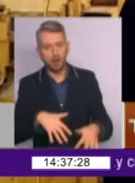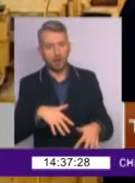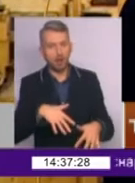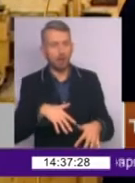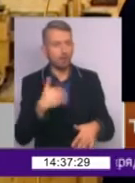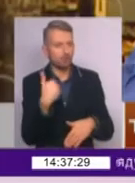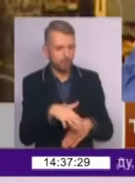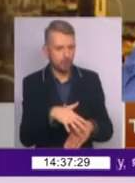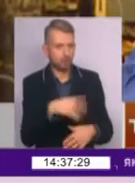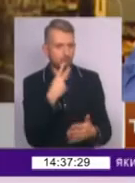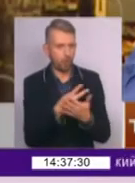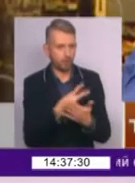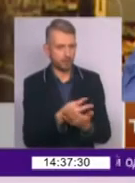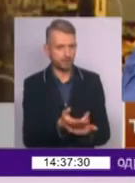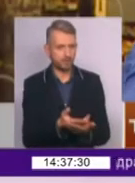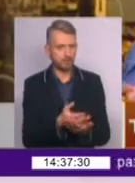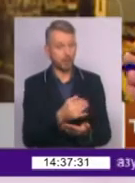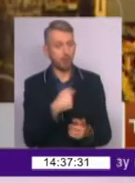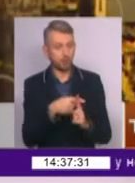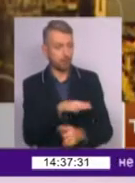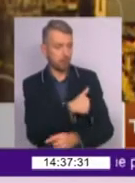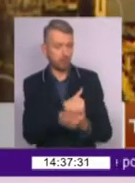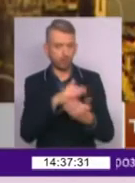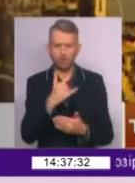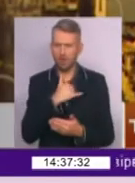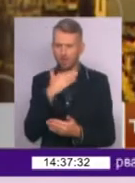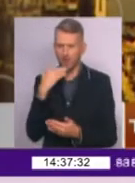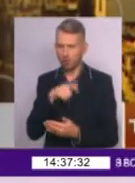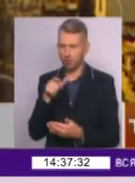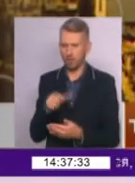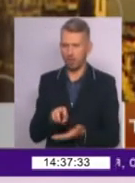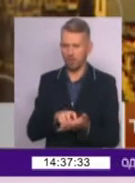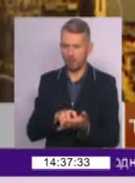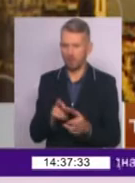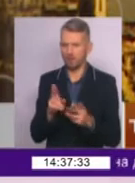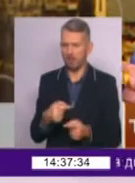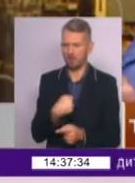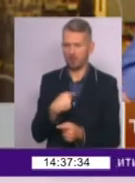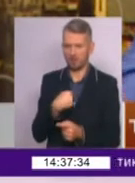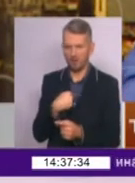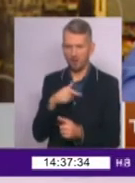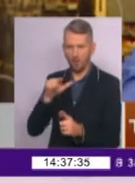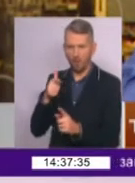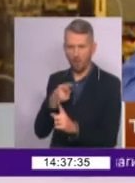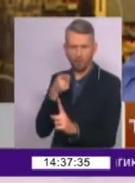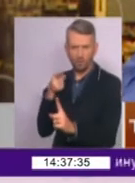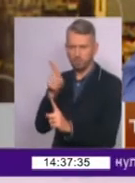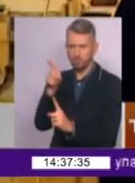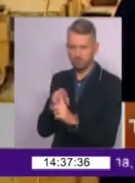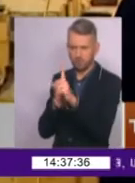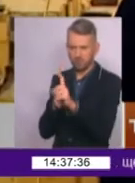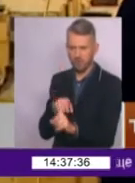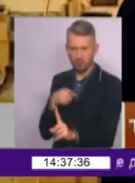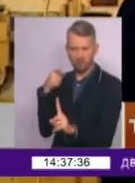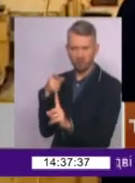нас багато пацієнтів взагалі боїться, як це мені в спинний мозок штиркати тут іголкою чи ще чимось. Так, це